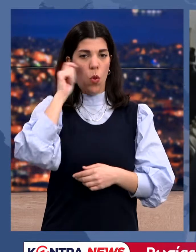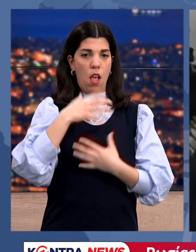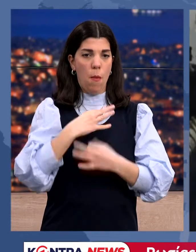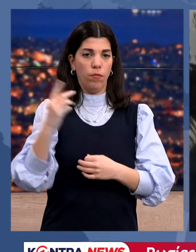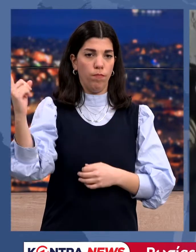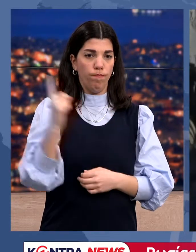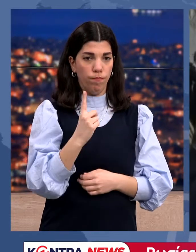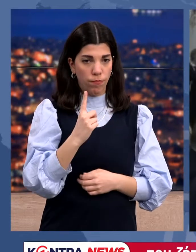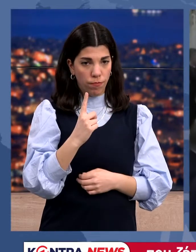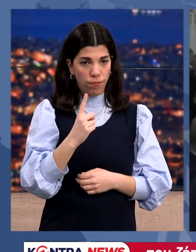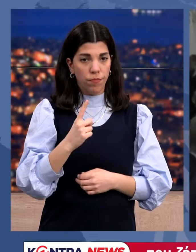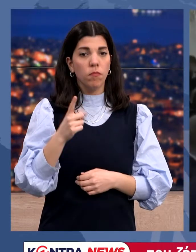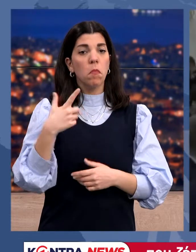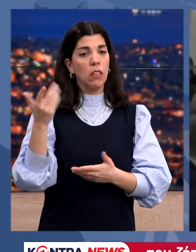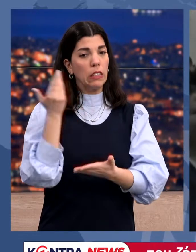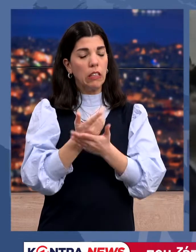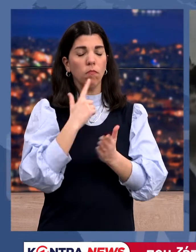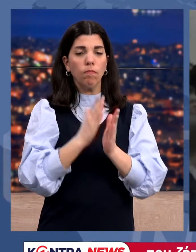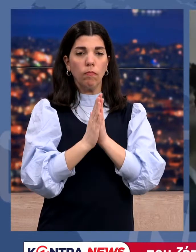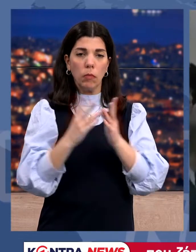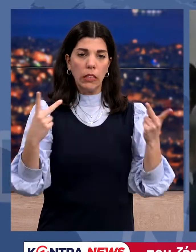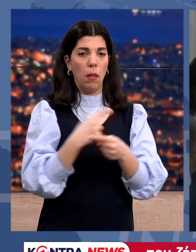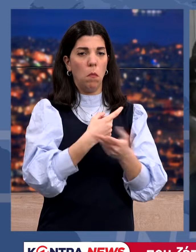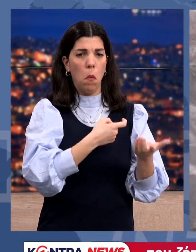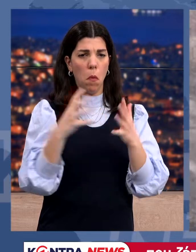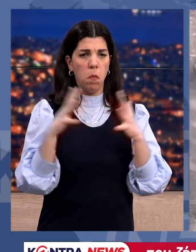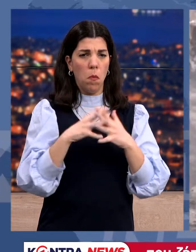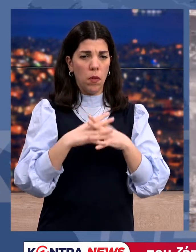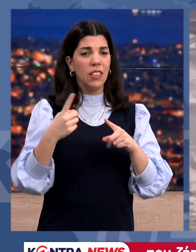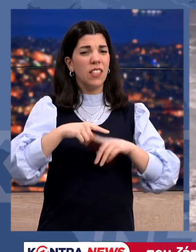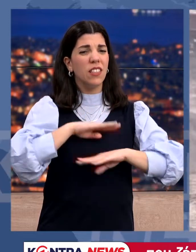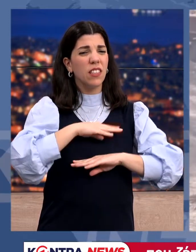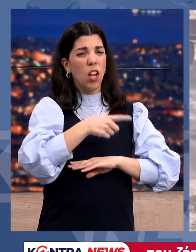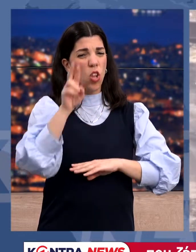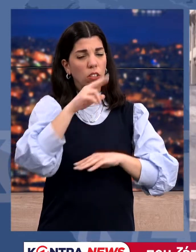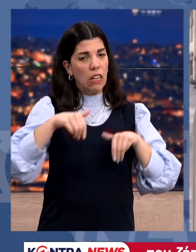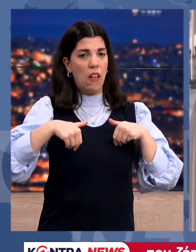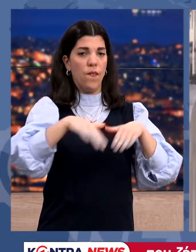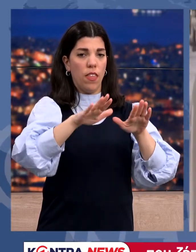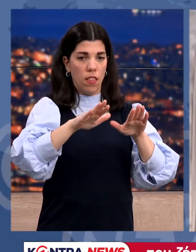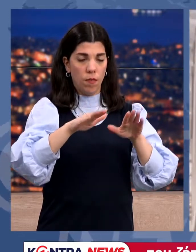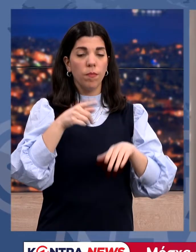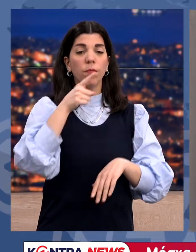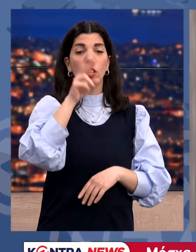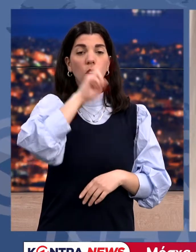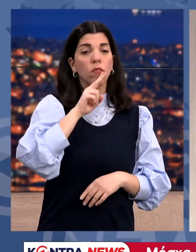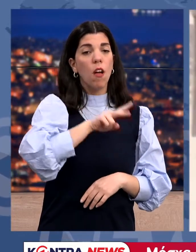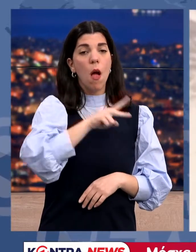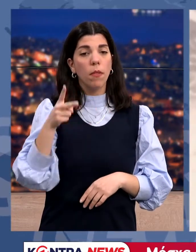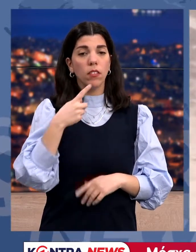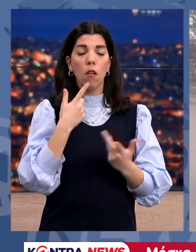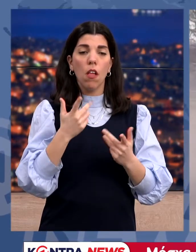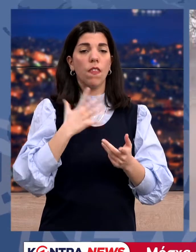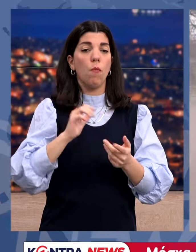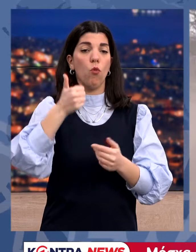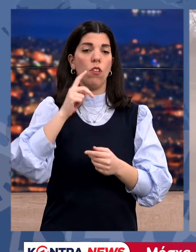ουκρανική αντιπροσωπία που ζήτησε κατάπαυση του πυρός και άμεση αποχώρηση των ρωσικών στρατευμάτων ενώ η μόσχα φαίνεται να ζήτησε